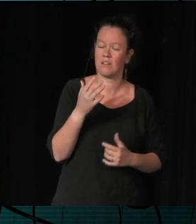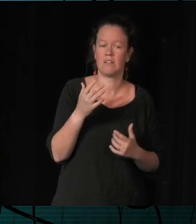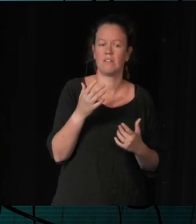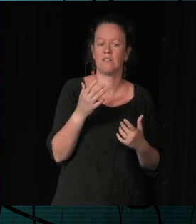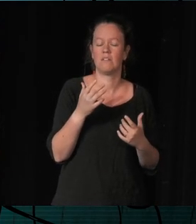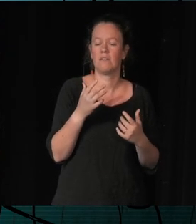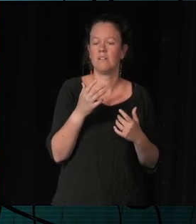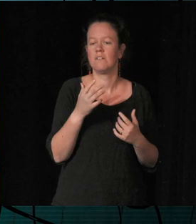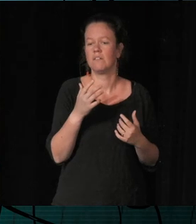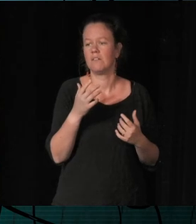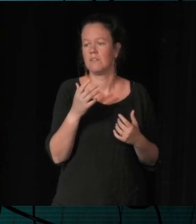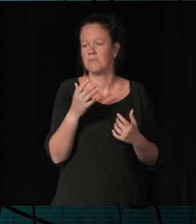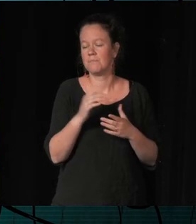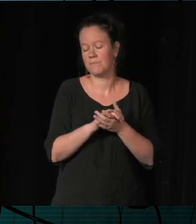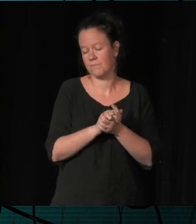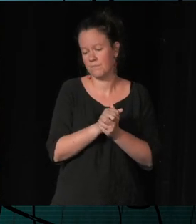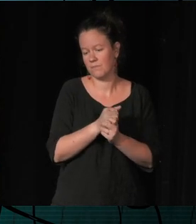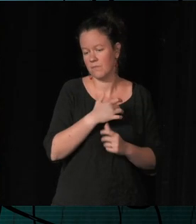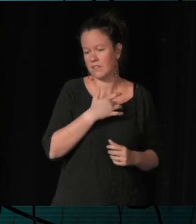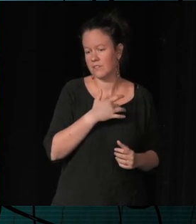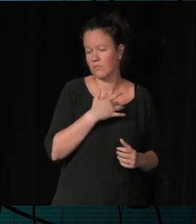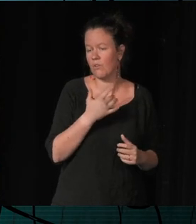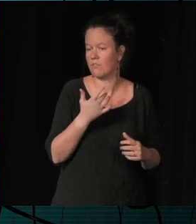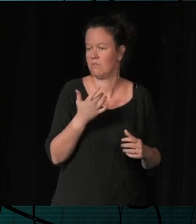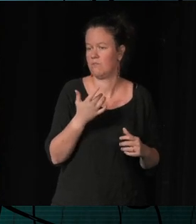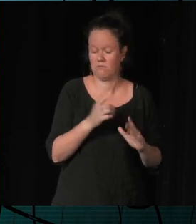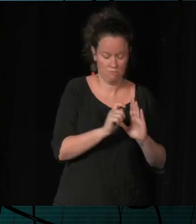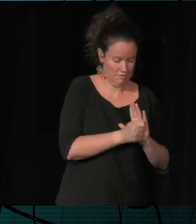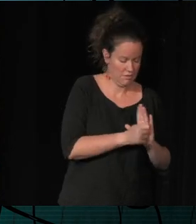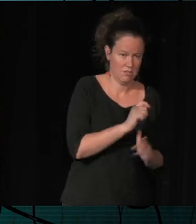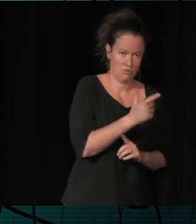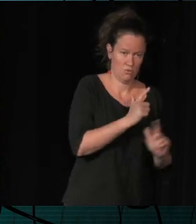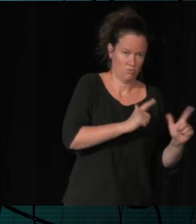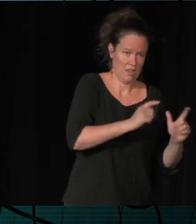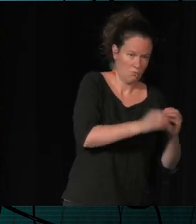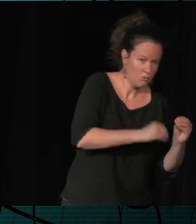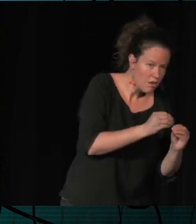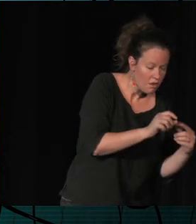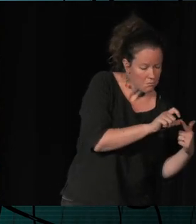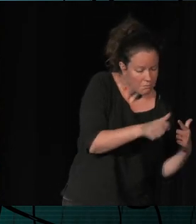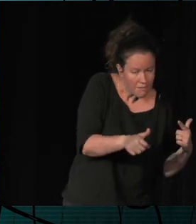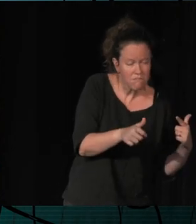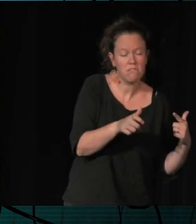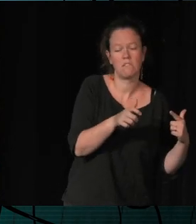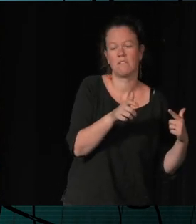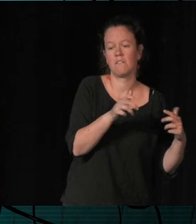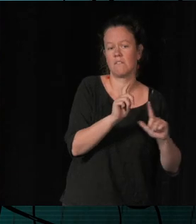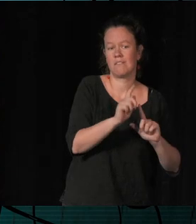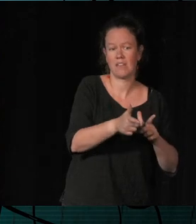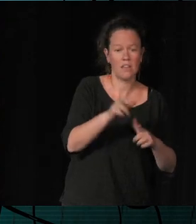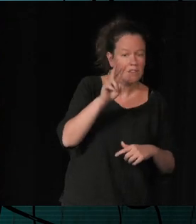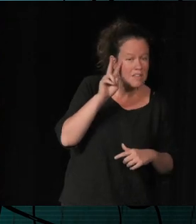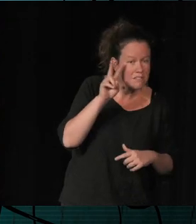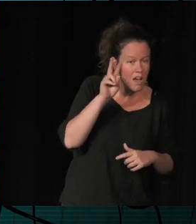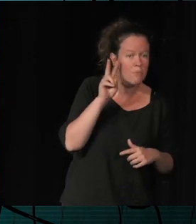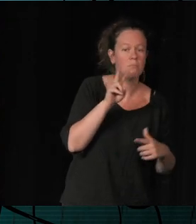siècle. Tu vois comment, la Seconde Guerre mondiale, la guerre de Vietnam. Il y a quelques